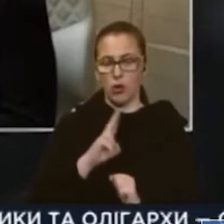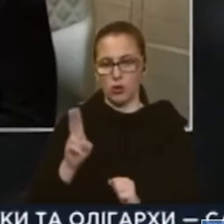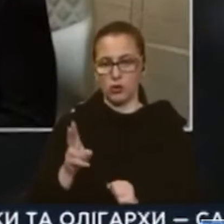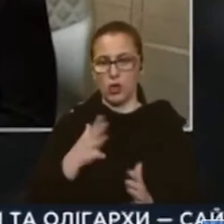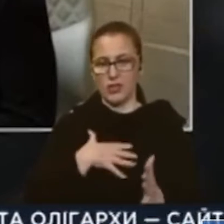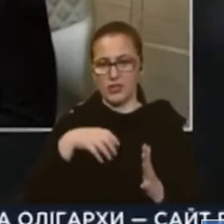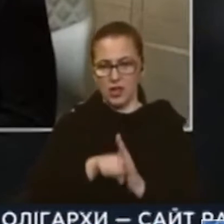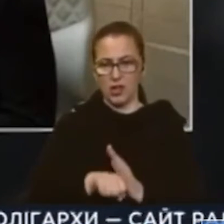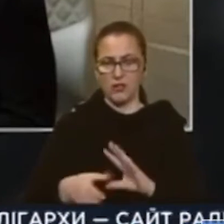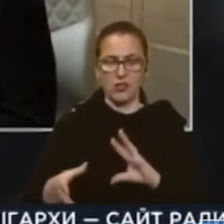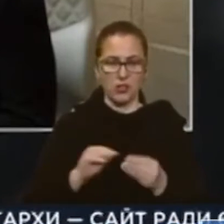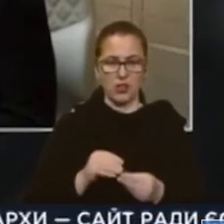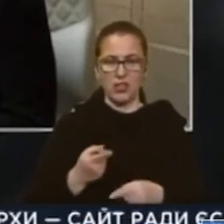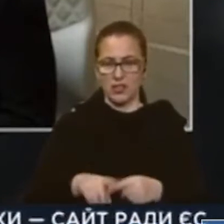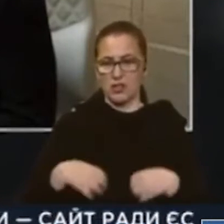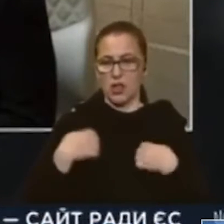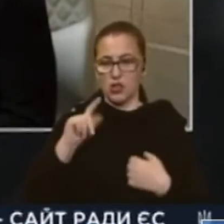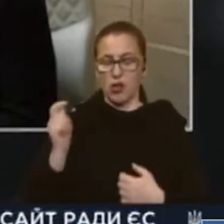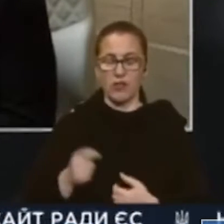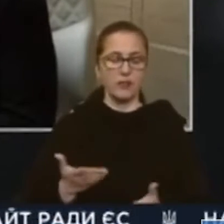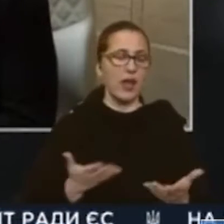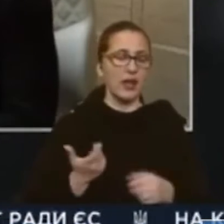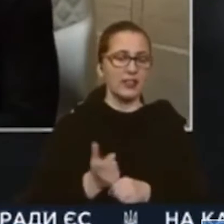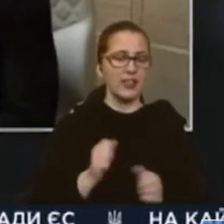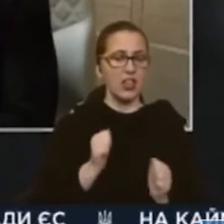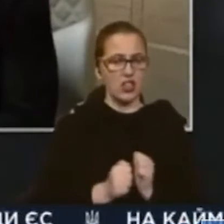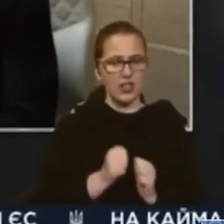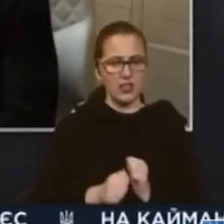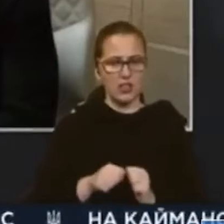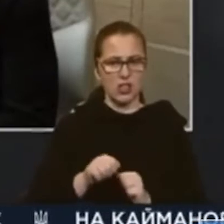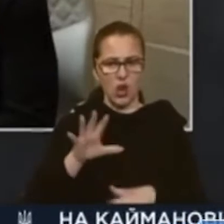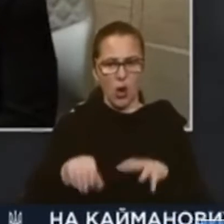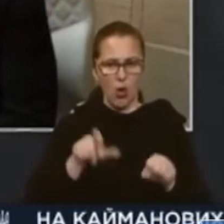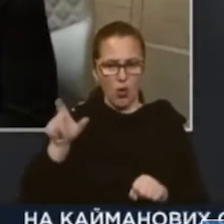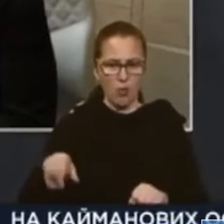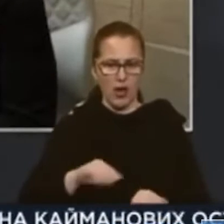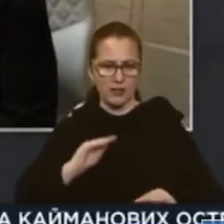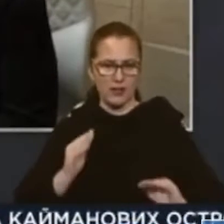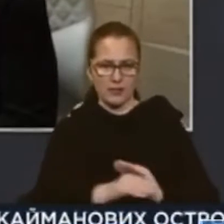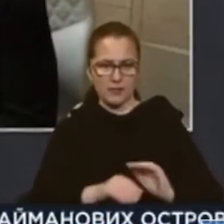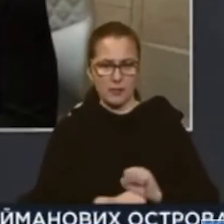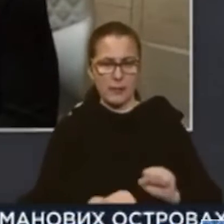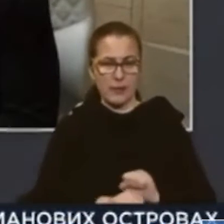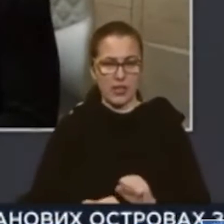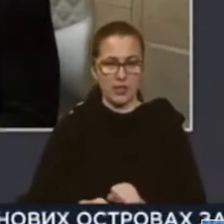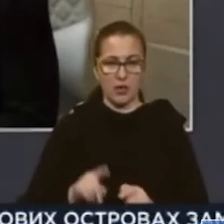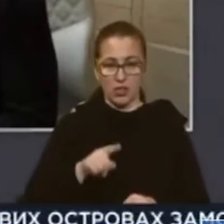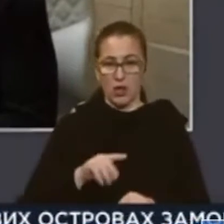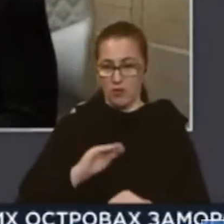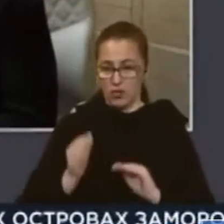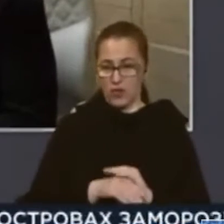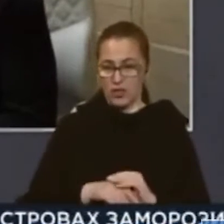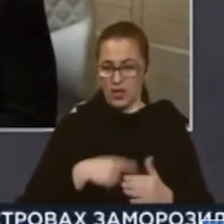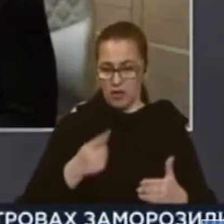загинув внаслідок цієї страшної війни. Пане міністре, де найчастіше окупанти лишали міни? Бо була інформація, що вони мінували там навіть